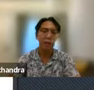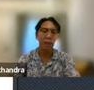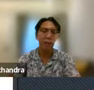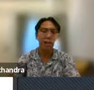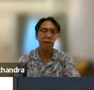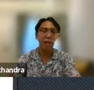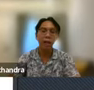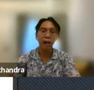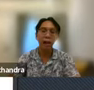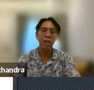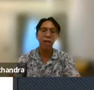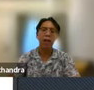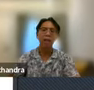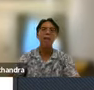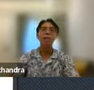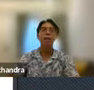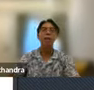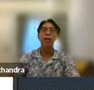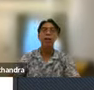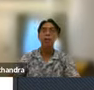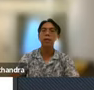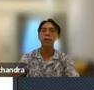Ada penjelasannya kalau seandainya